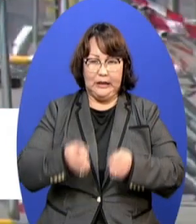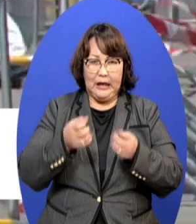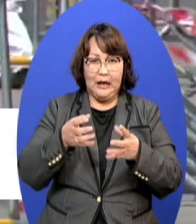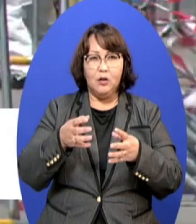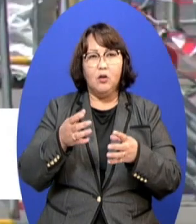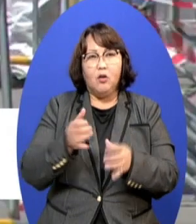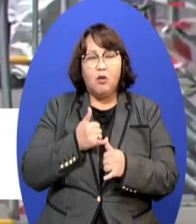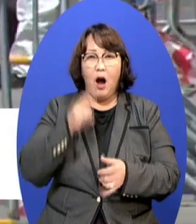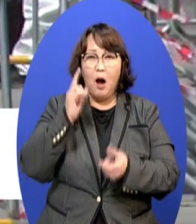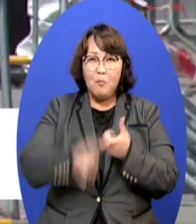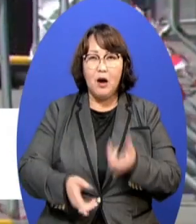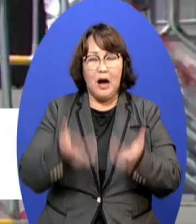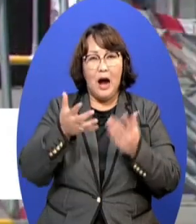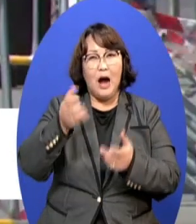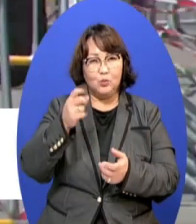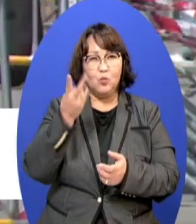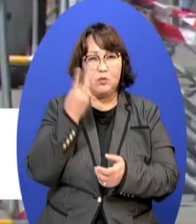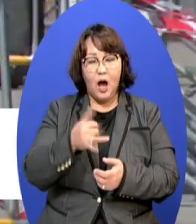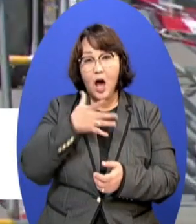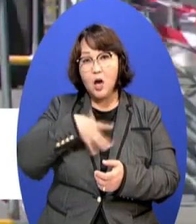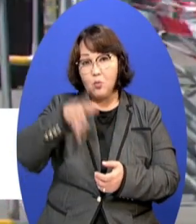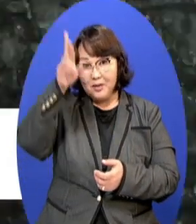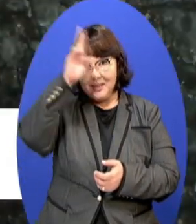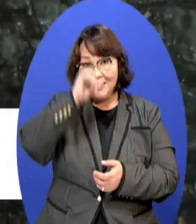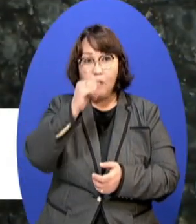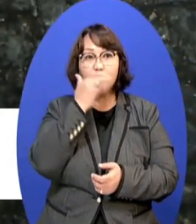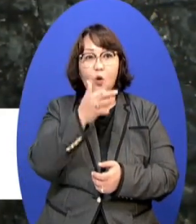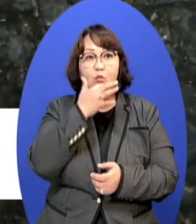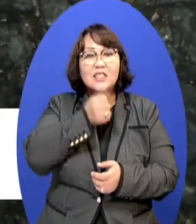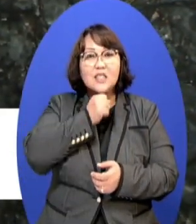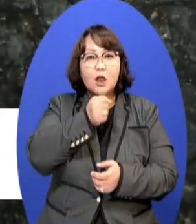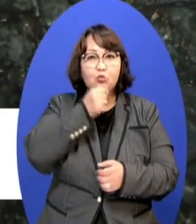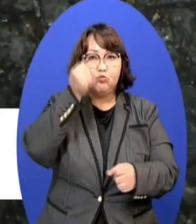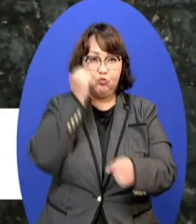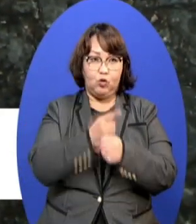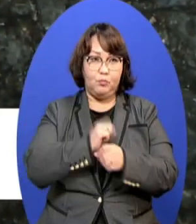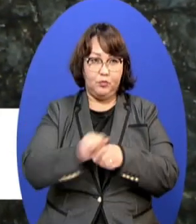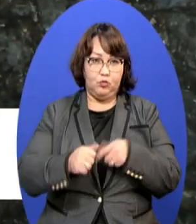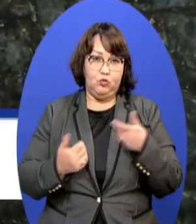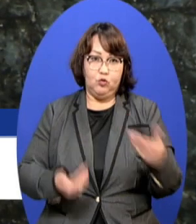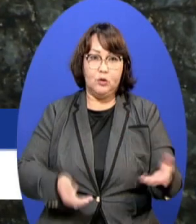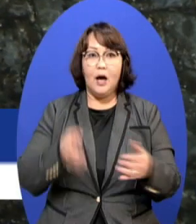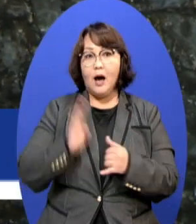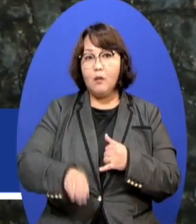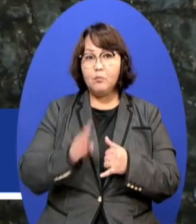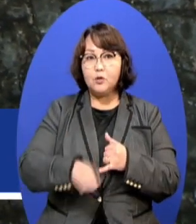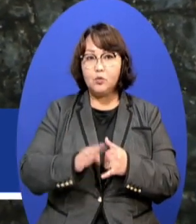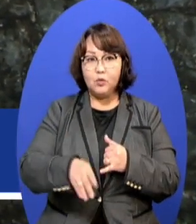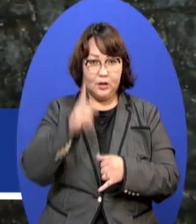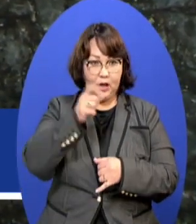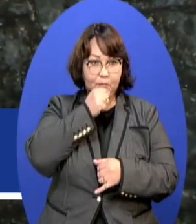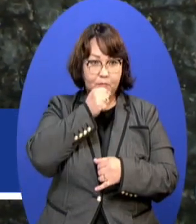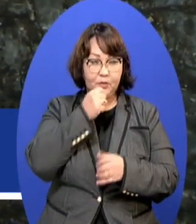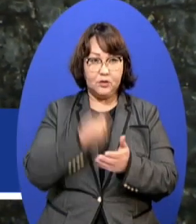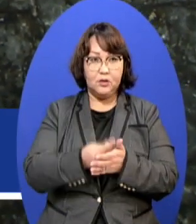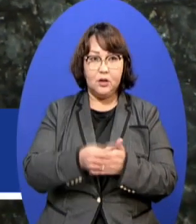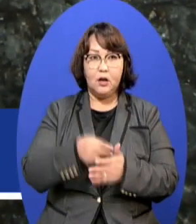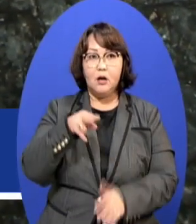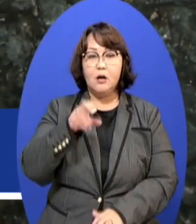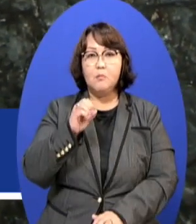яамнаас үзэж тэдэнд тусгайлан зөвлөмж бэлтгэжээ. Тэгэхээр хамгийн сүүлд одоо бас нэг юм харамсалтай шиг юм бол одоо Перу усад